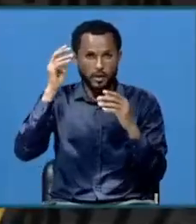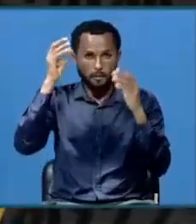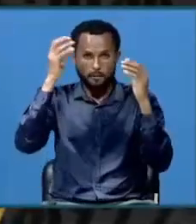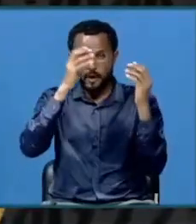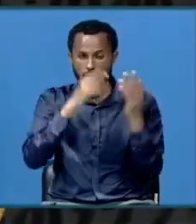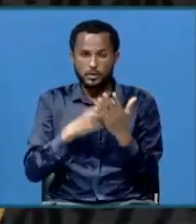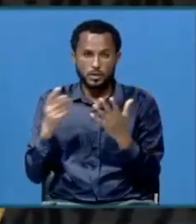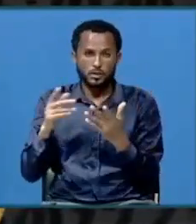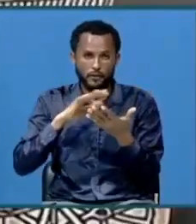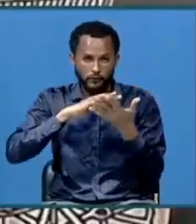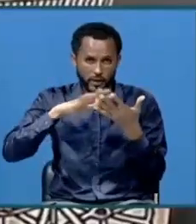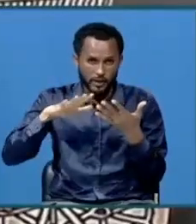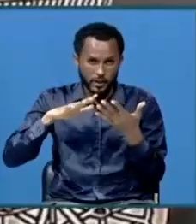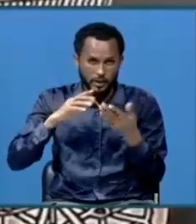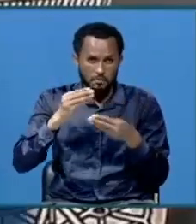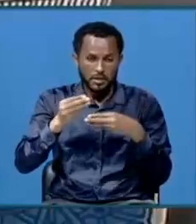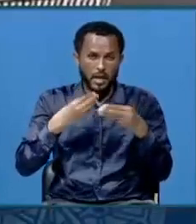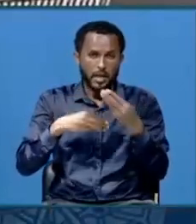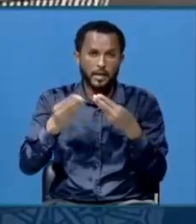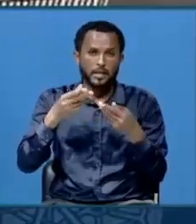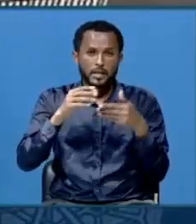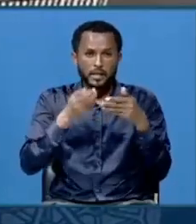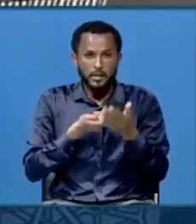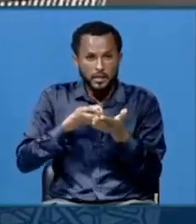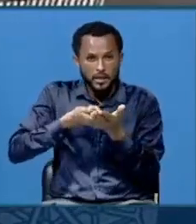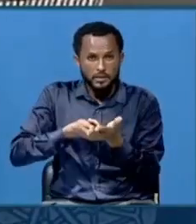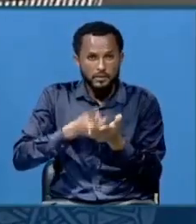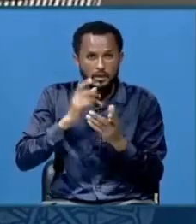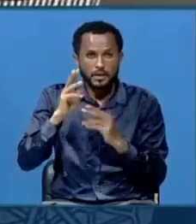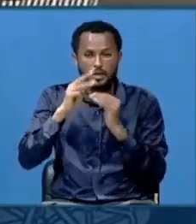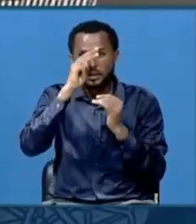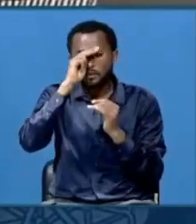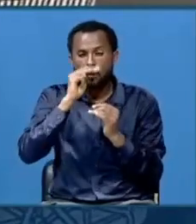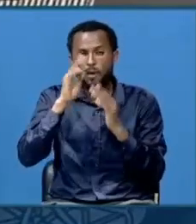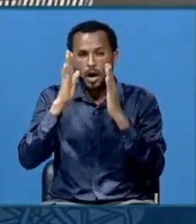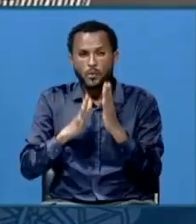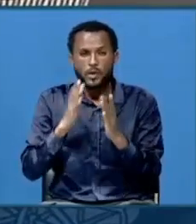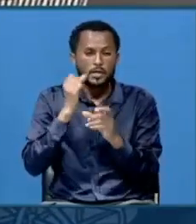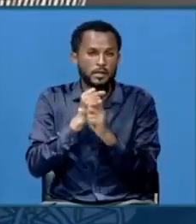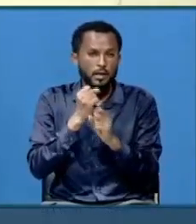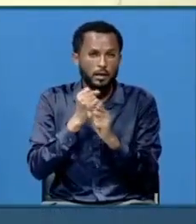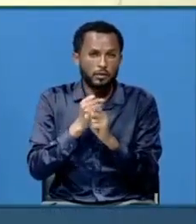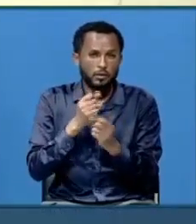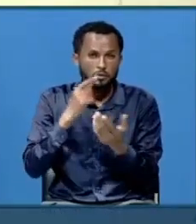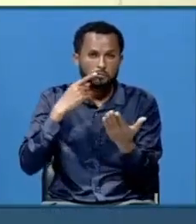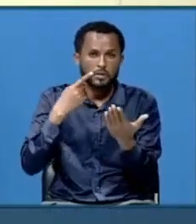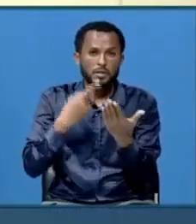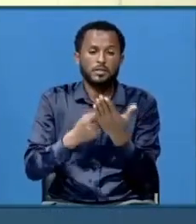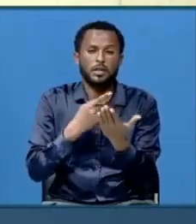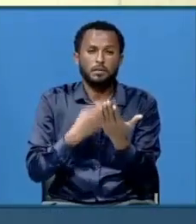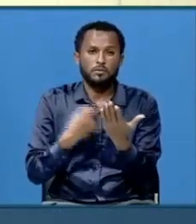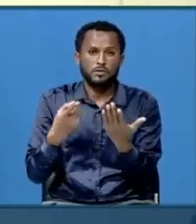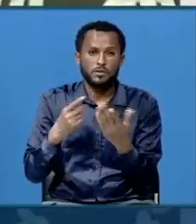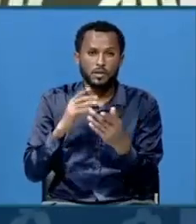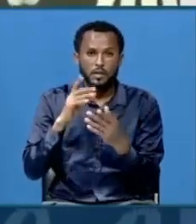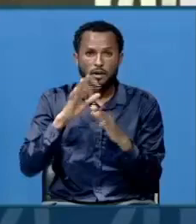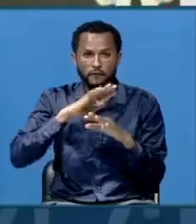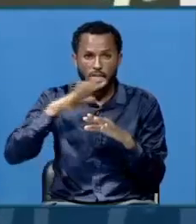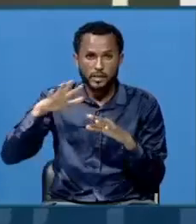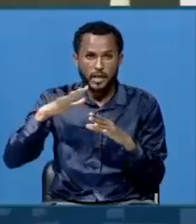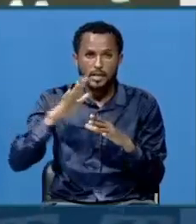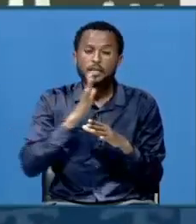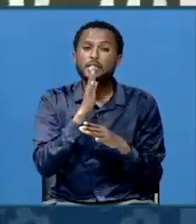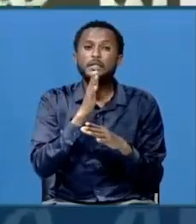ግእዝን መተዓዳደጊ ገንዘብን ብዓብኡ ድማ ኪነ ጥበባውን ስነ ጥበባውን ስራሕቲ መርትዖታት እዮም። ብፍላይ ፊደል ግእዝ